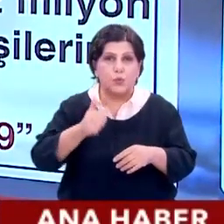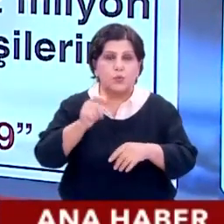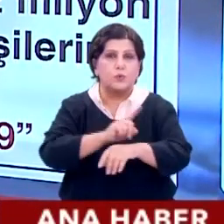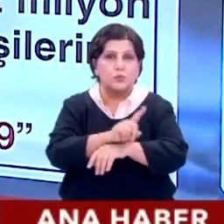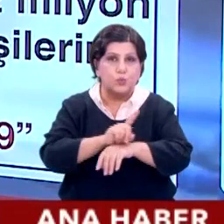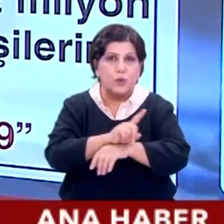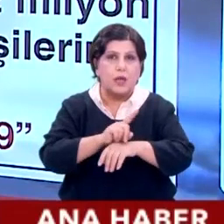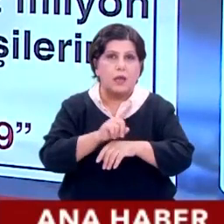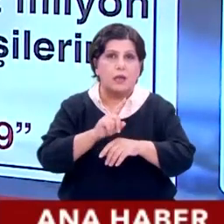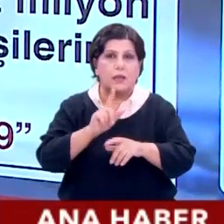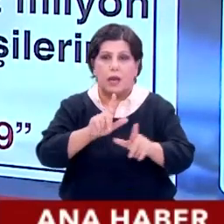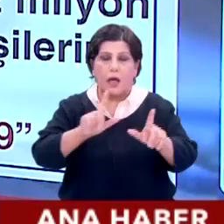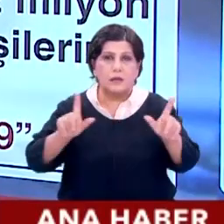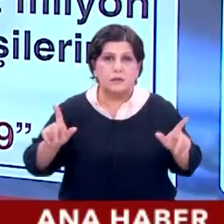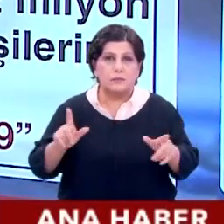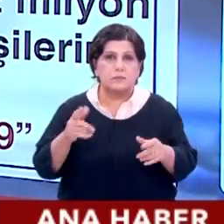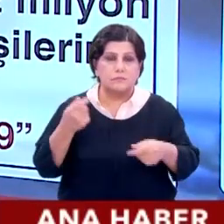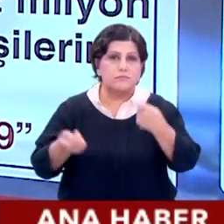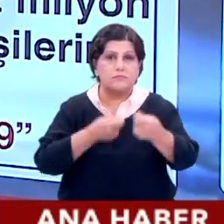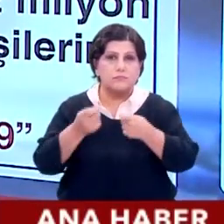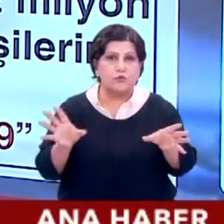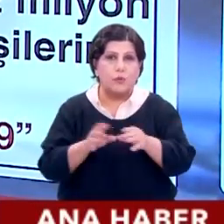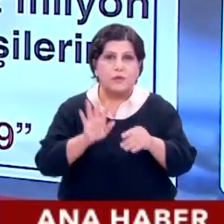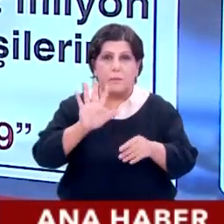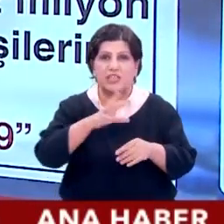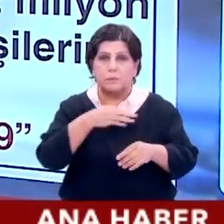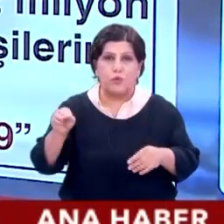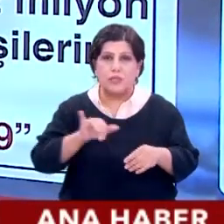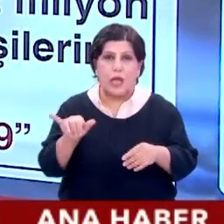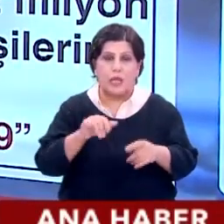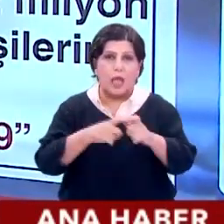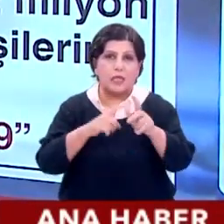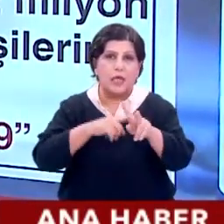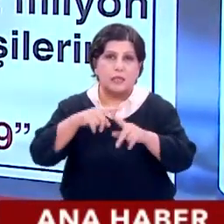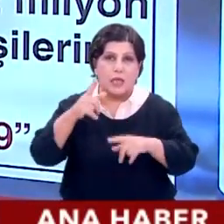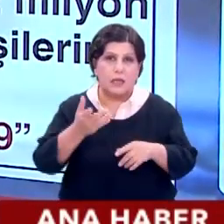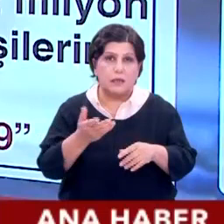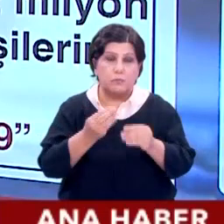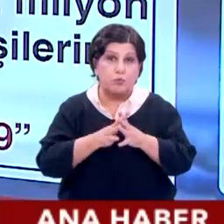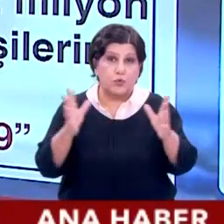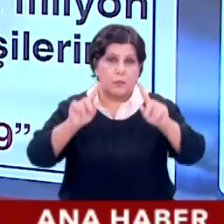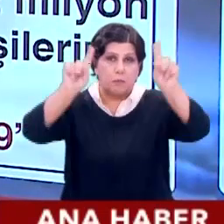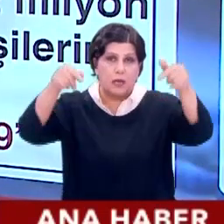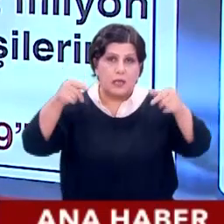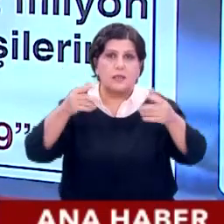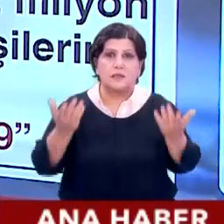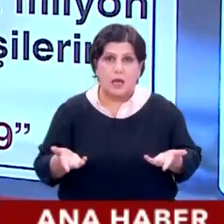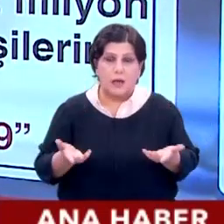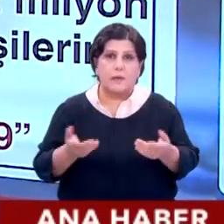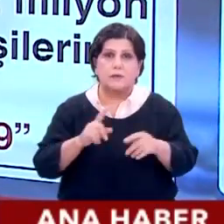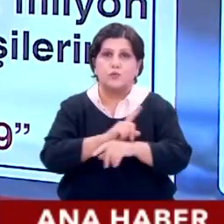gereklilikleri yerine getirecekler var Toplam rakam 5 milyona yakın eyt'li büyük parantez ama